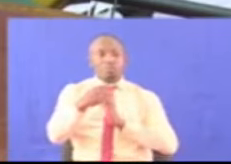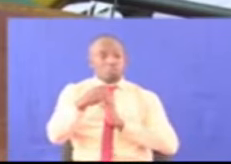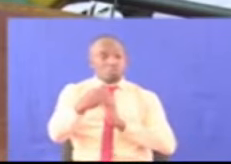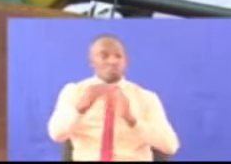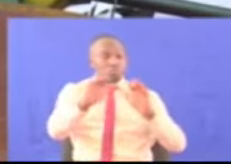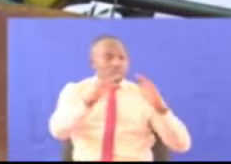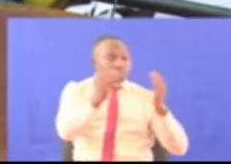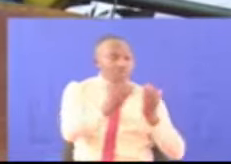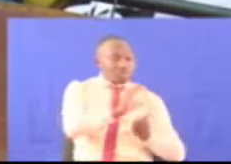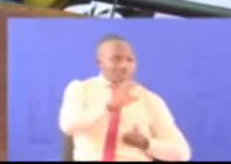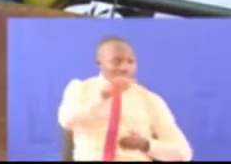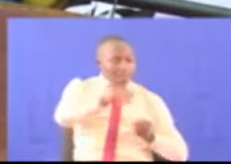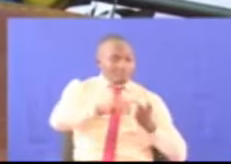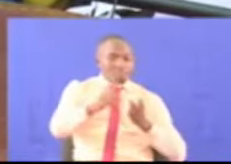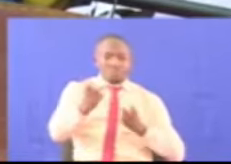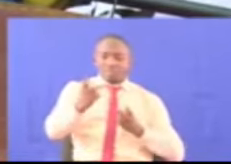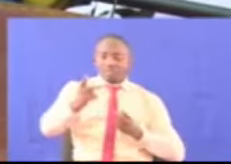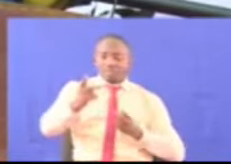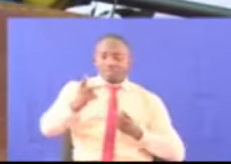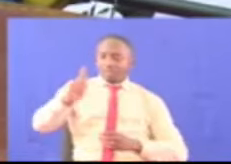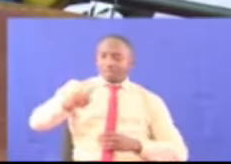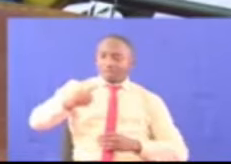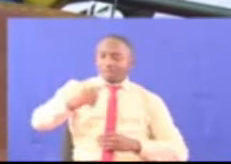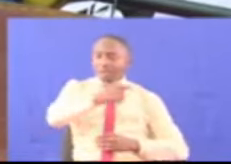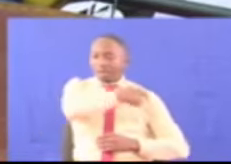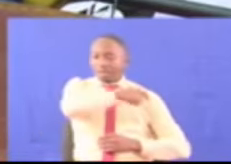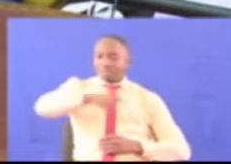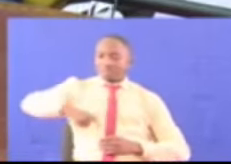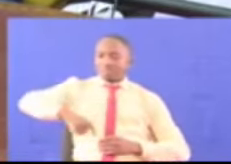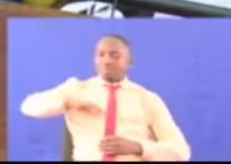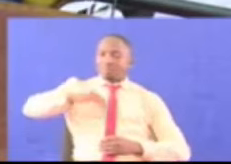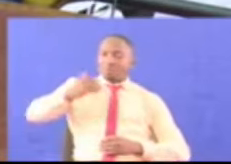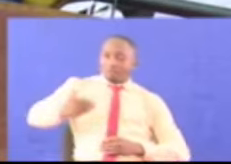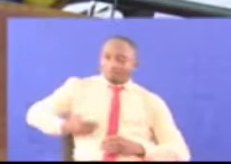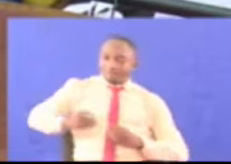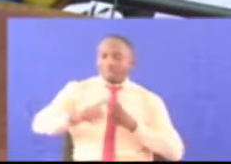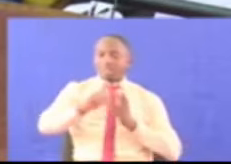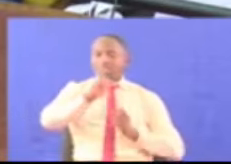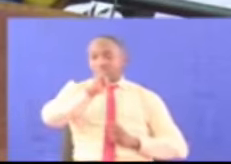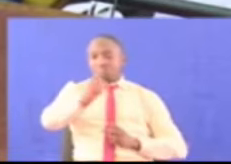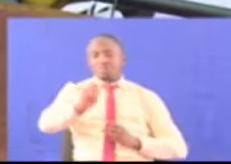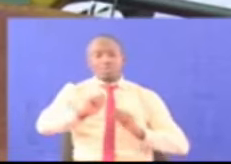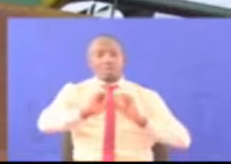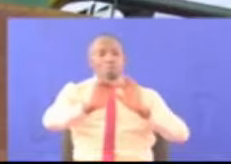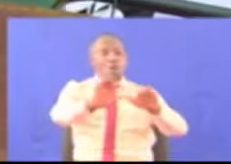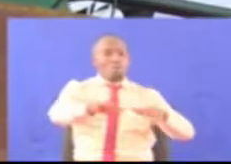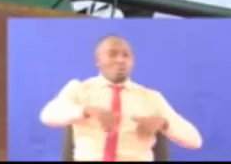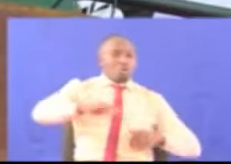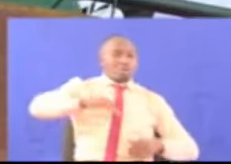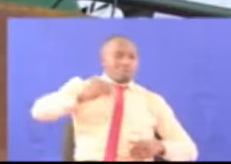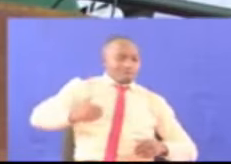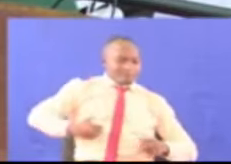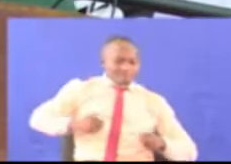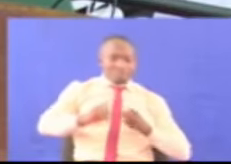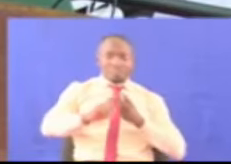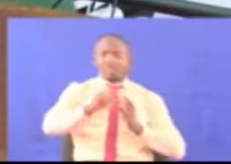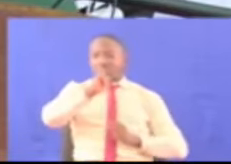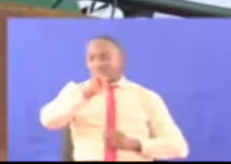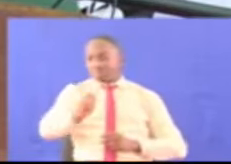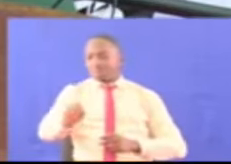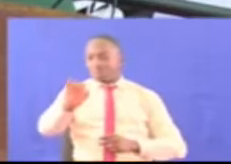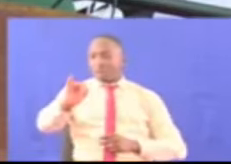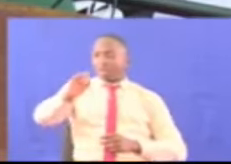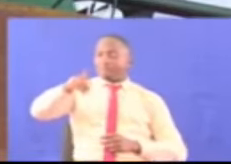Tanzania, inaye rais mwanamke, spika wa bunge pia mwanamke, lakini vile vile spika wa IPU sasa